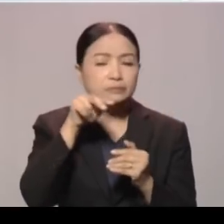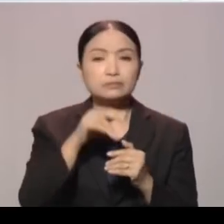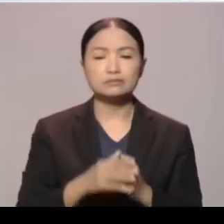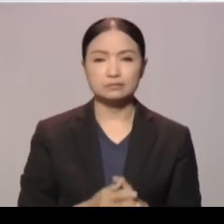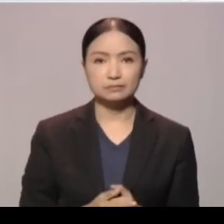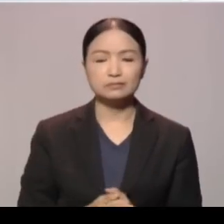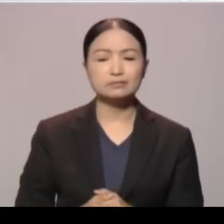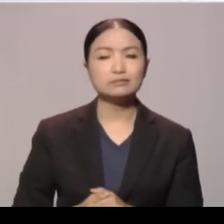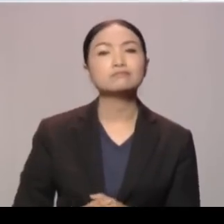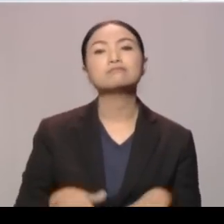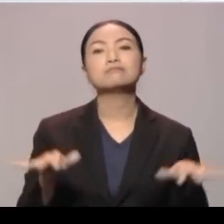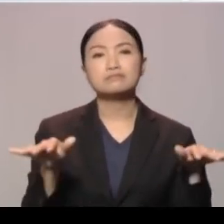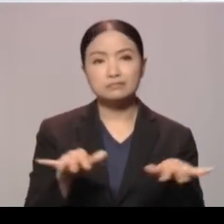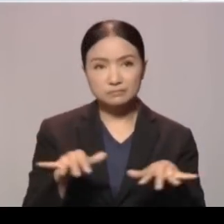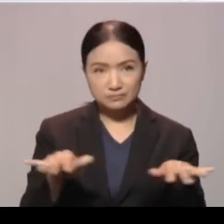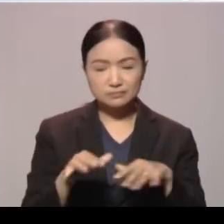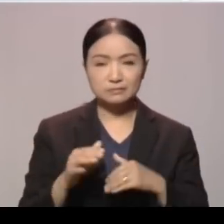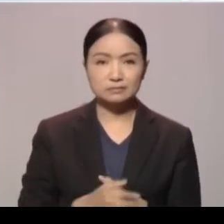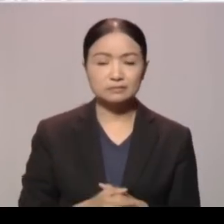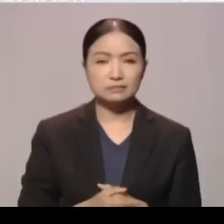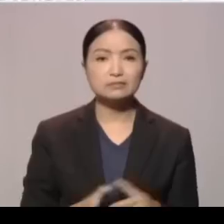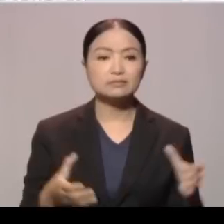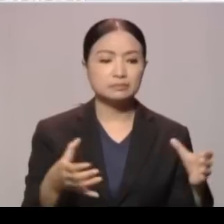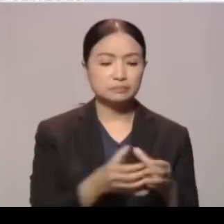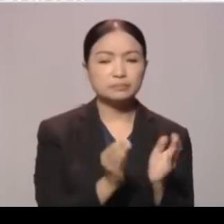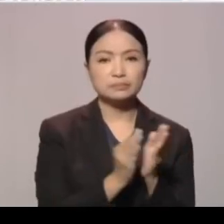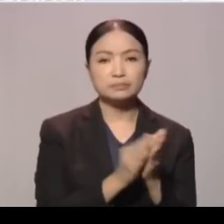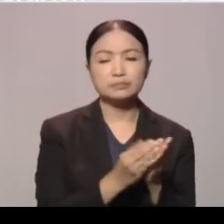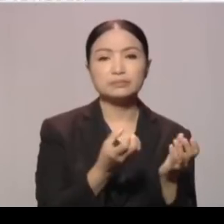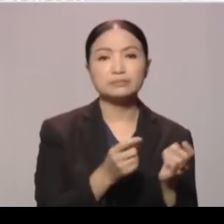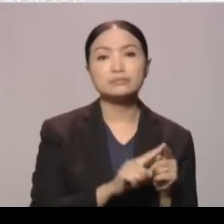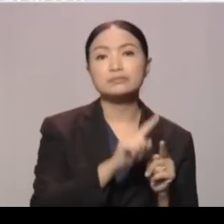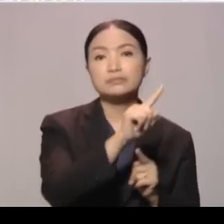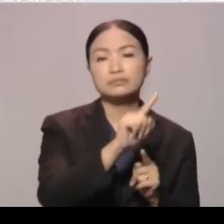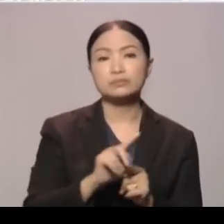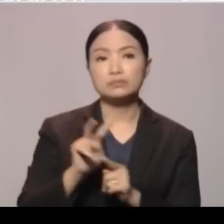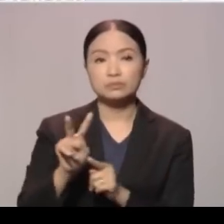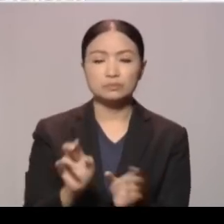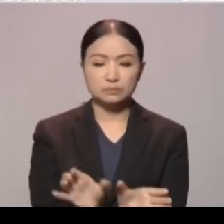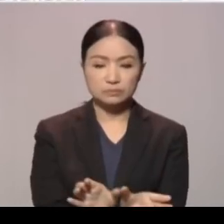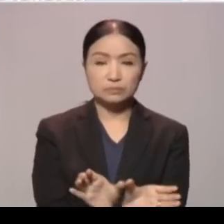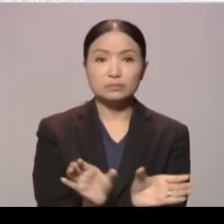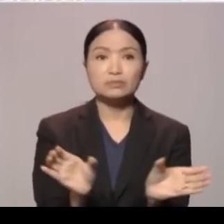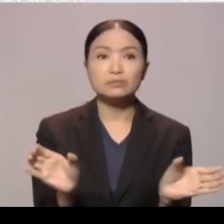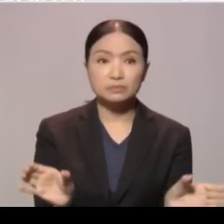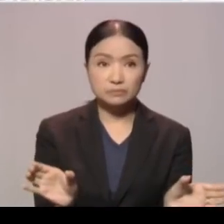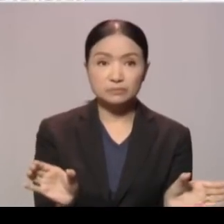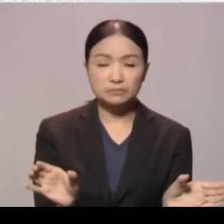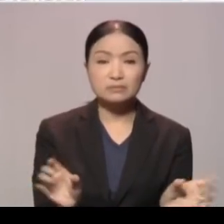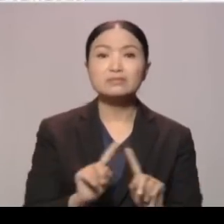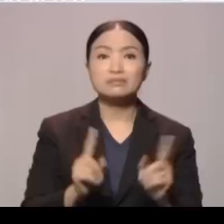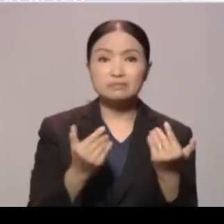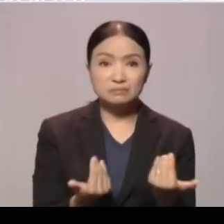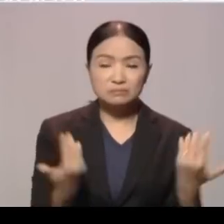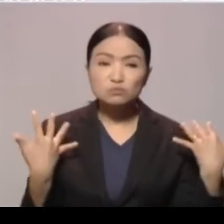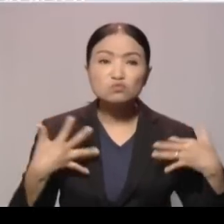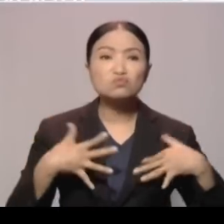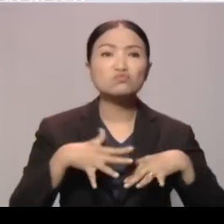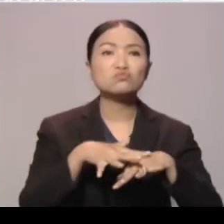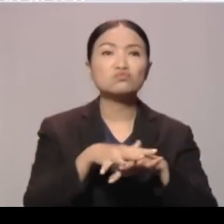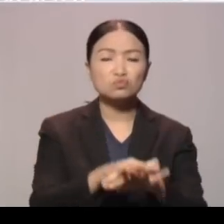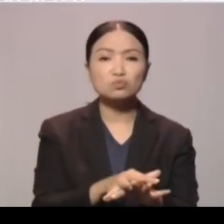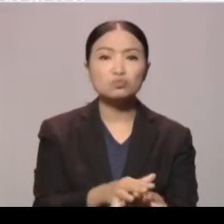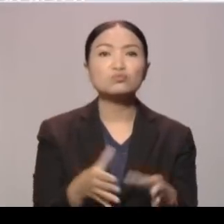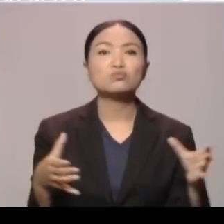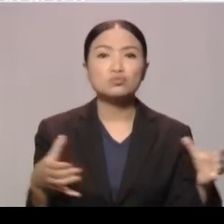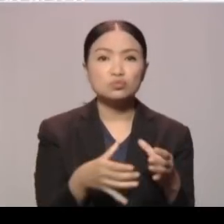รมชาติธรรมดาพรรคที่มีคะแนนอันดับหนึ่งอันดับสองเขาจะต้องอยู่คนละฝั่งกันแต่คราวนี้เขายืนยันที่จะเป็นฝั่งเดียวกันเพ